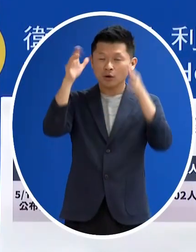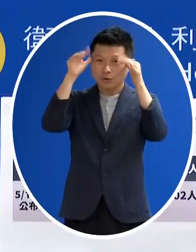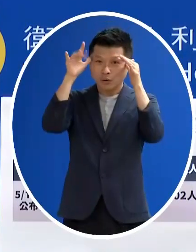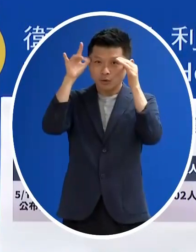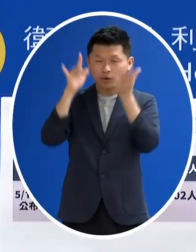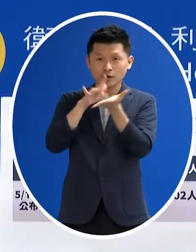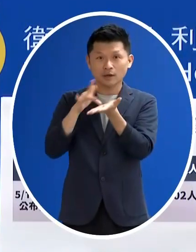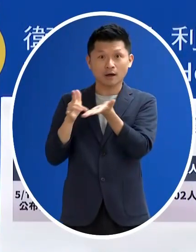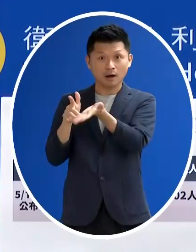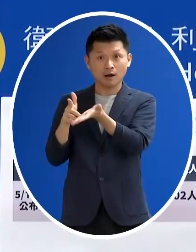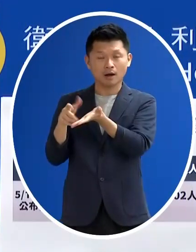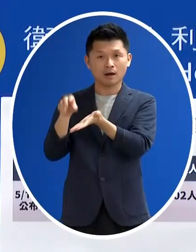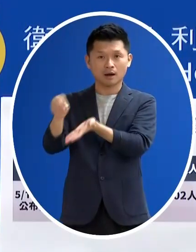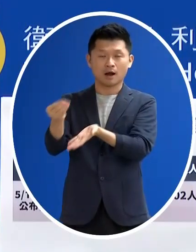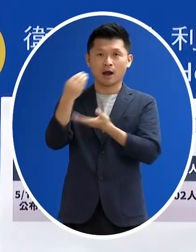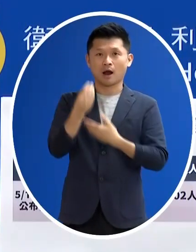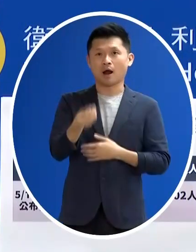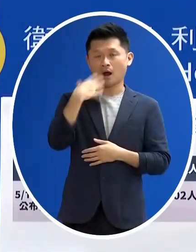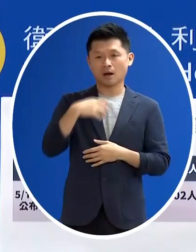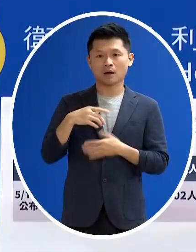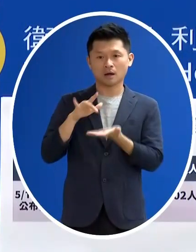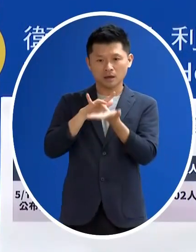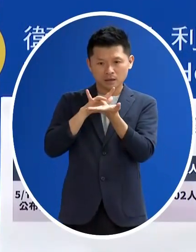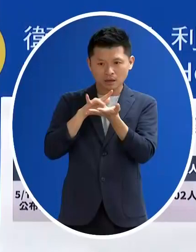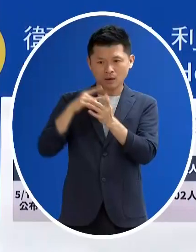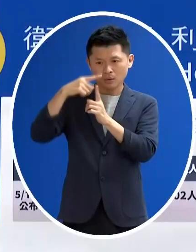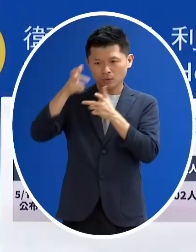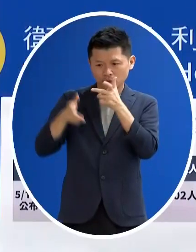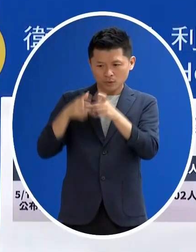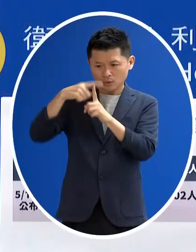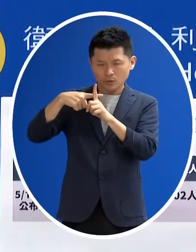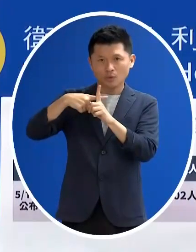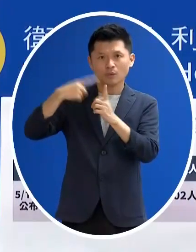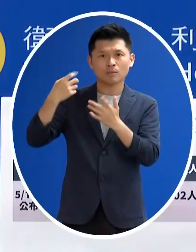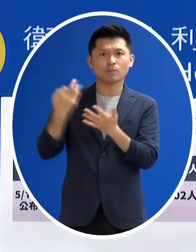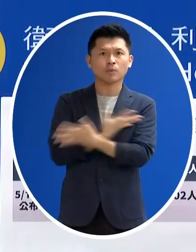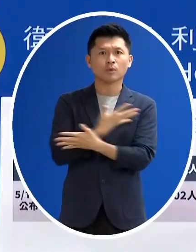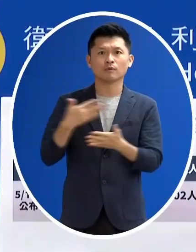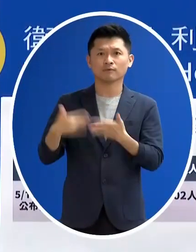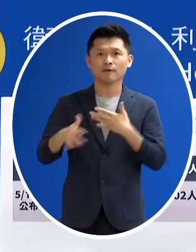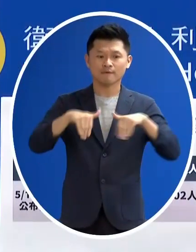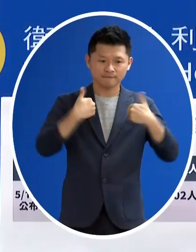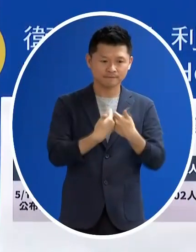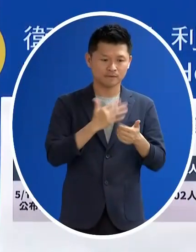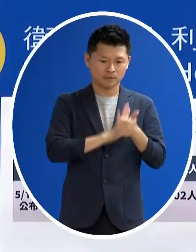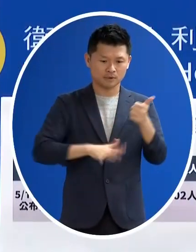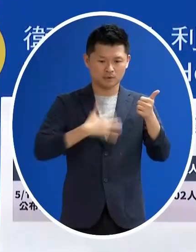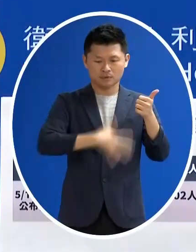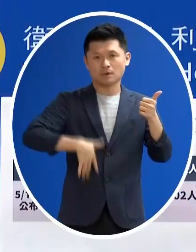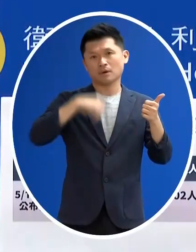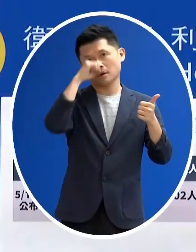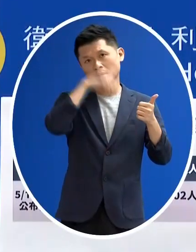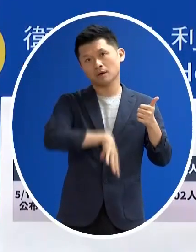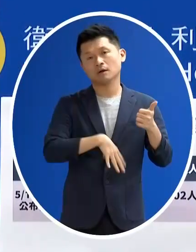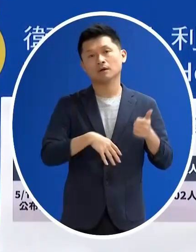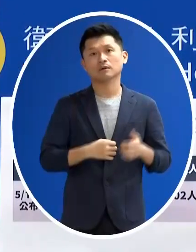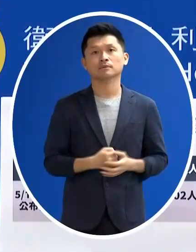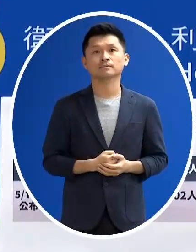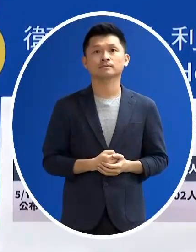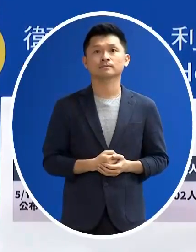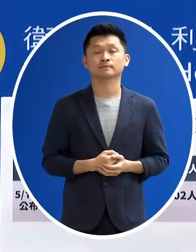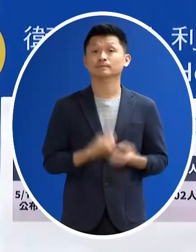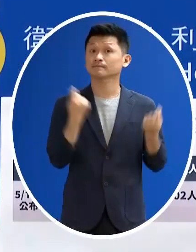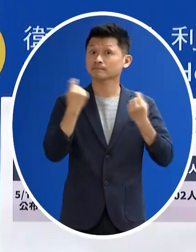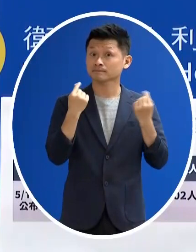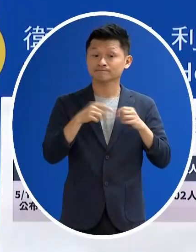果这个剂量是完全不正确的，反而没有得到好处，反而出现了一些副作用。所以包括